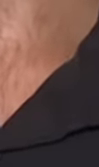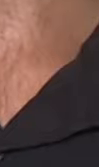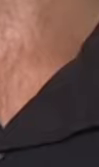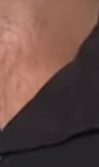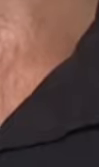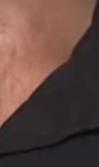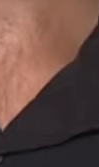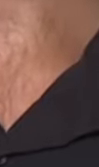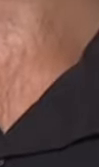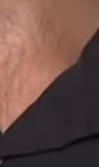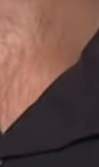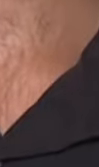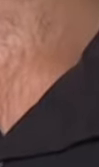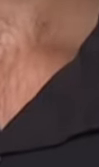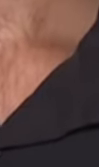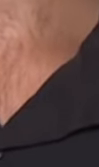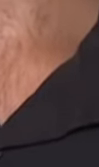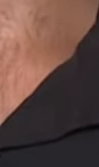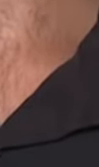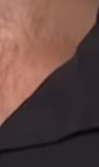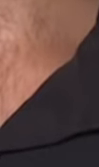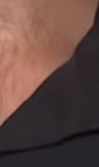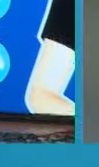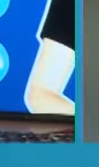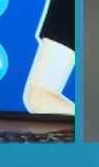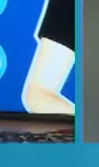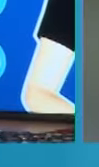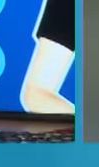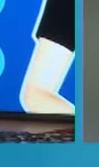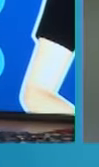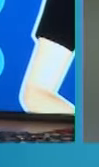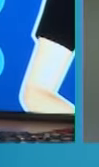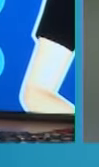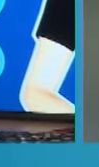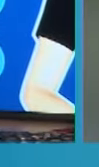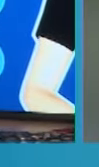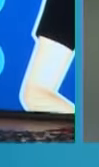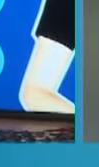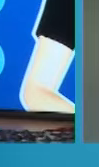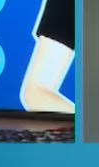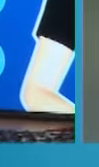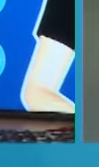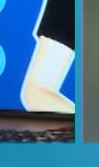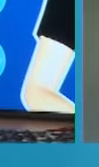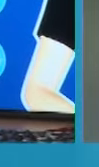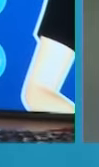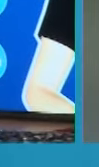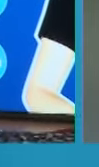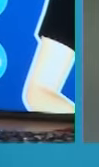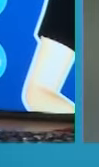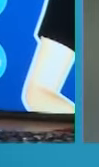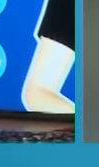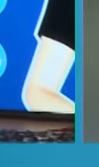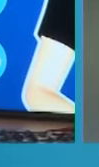-em, zato smo svi imali neko interesovanje i u ovoj aplikaciji smo našli savršenu kombinaciju te želje da pomognemo